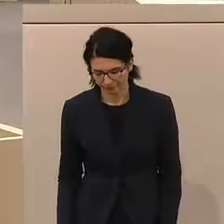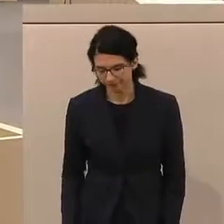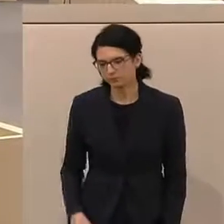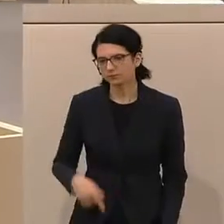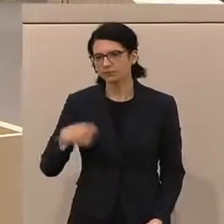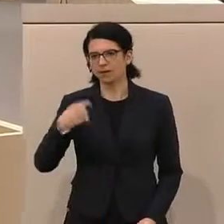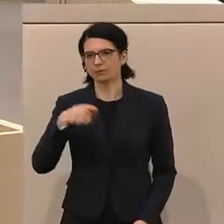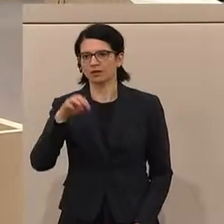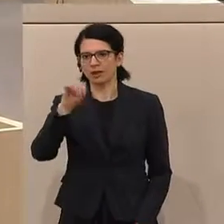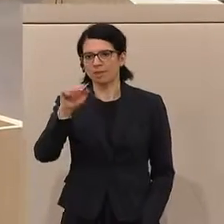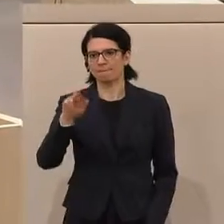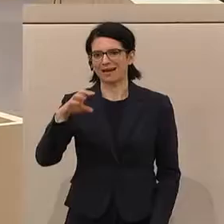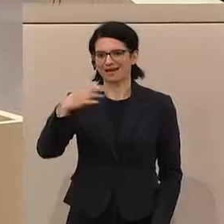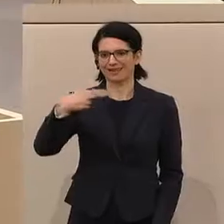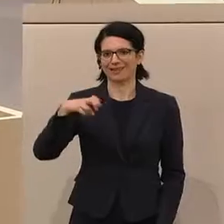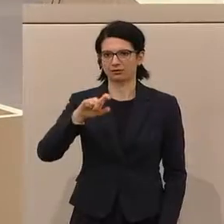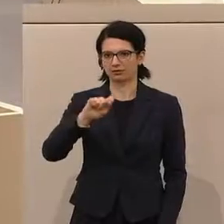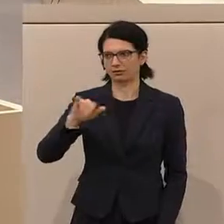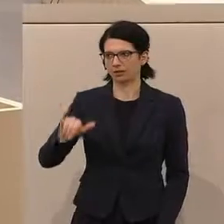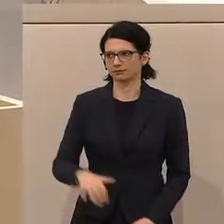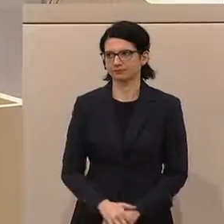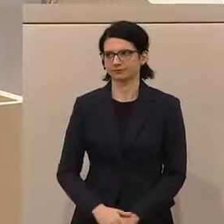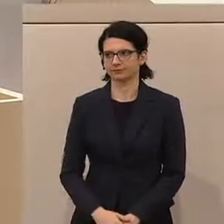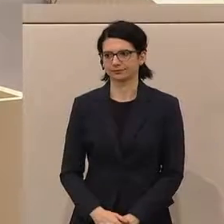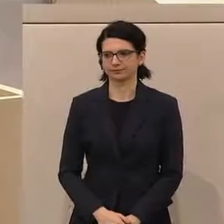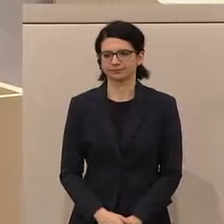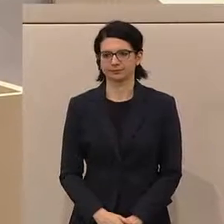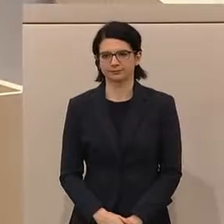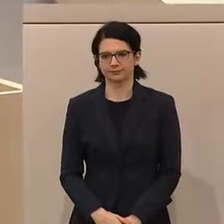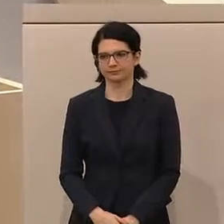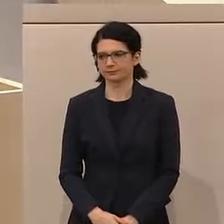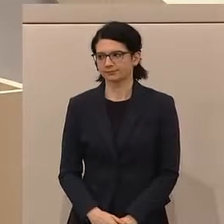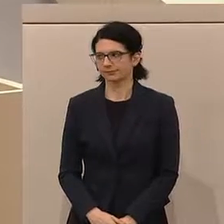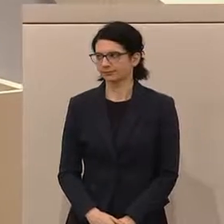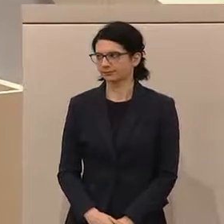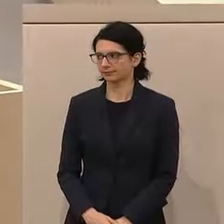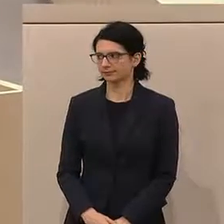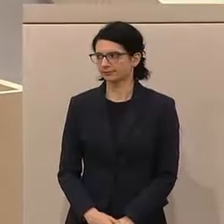Gesundheitsministerin Hartinger-Klein beschwere sich über Flächenbrände, die sie selbst ausgelöst habe, sagt Philipp Kucher von der SPÖ.